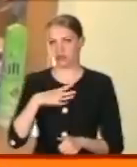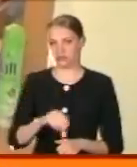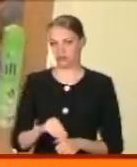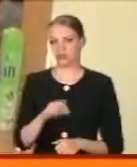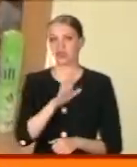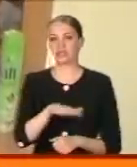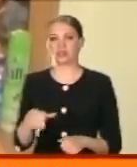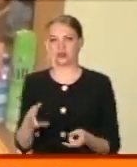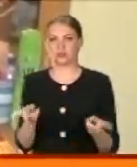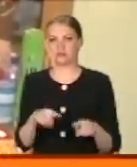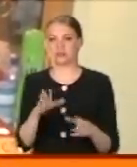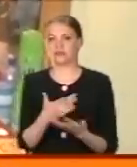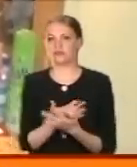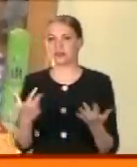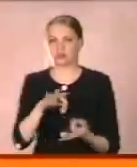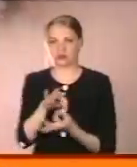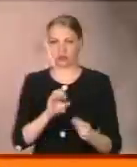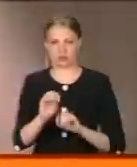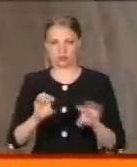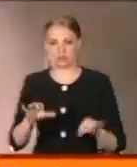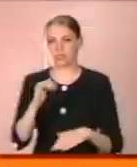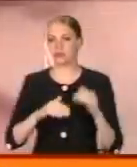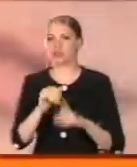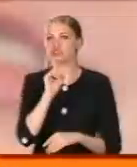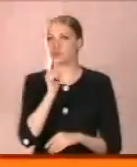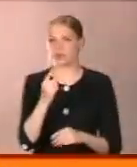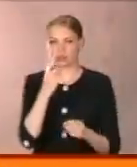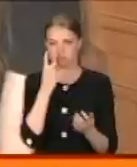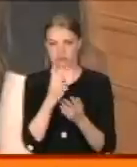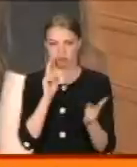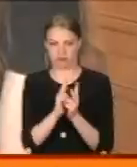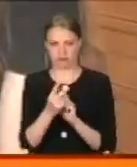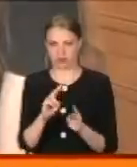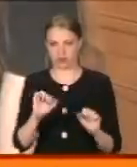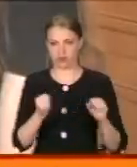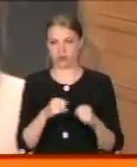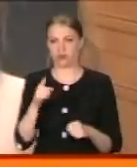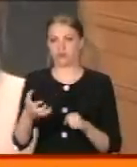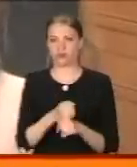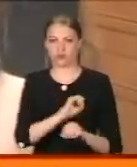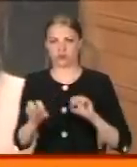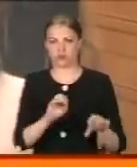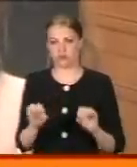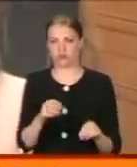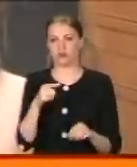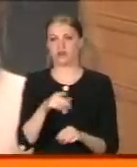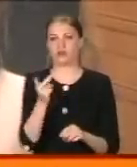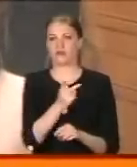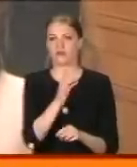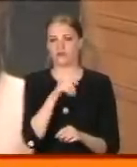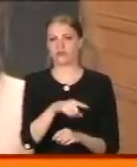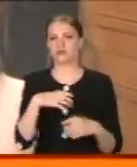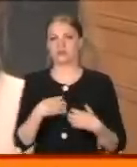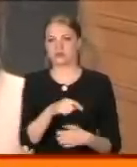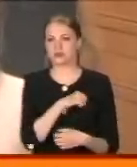батько. Діти опинилися у різних сиротинцях і майже рік не бачили одне одного. Вони їх порозкидали. З Вовчиком вони плакали, він був